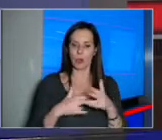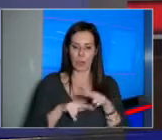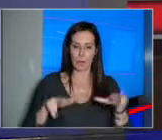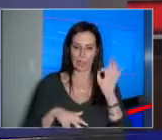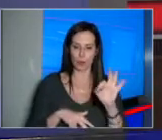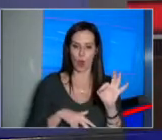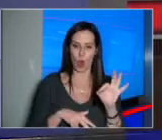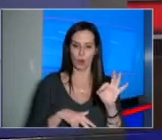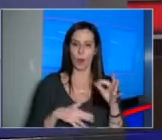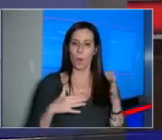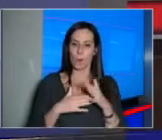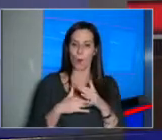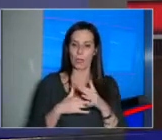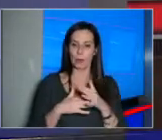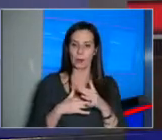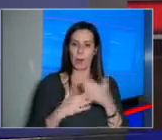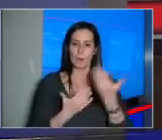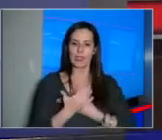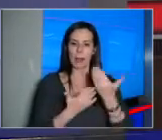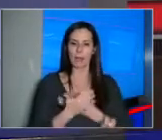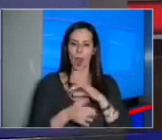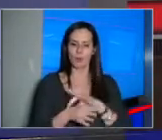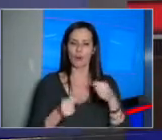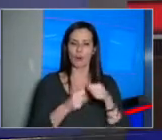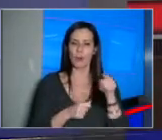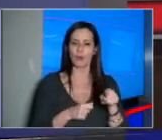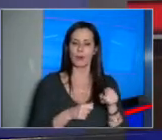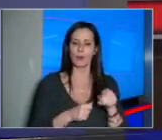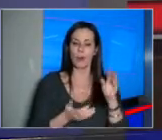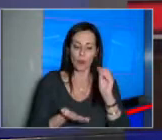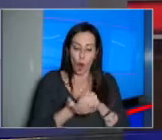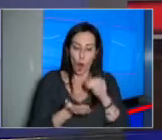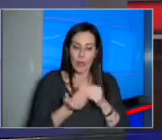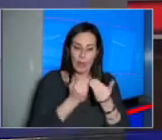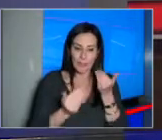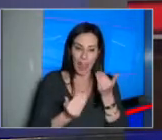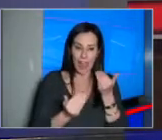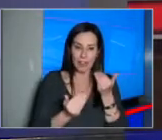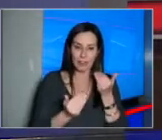מצבו, בודקים את המסמכים הרפואיים שנוגעים אליו, ועוד בטרם